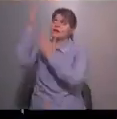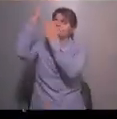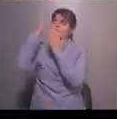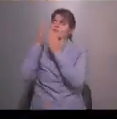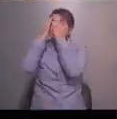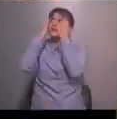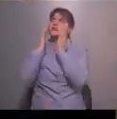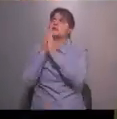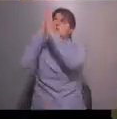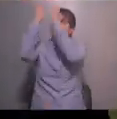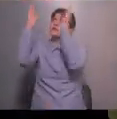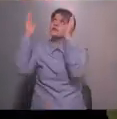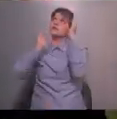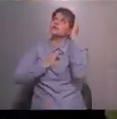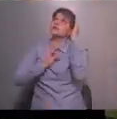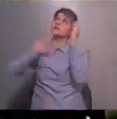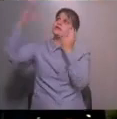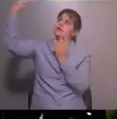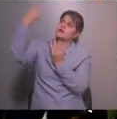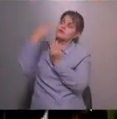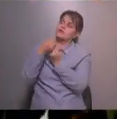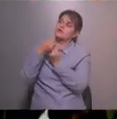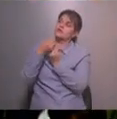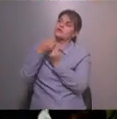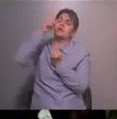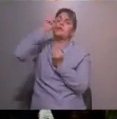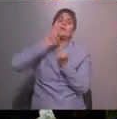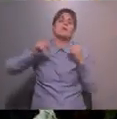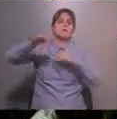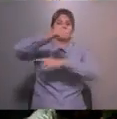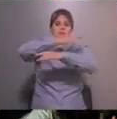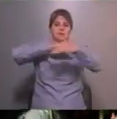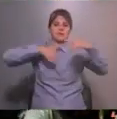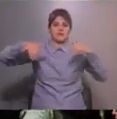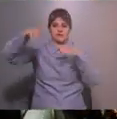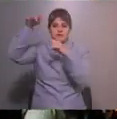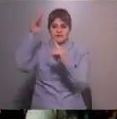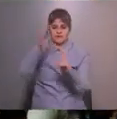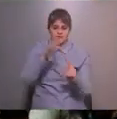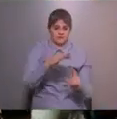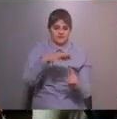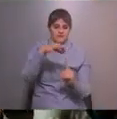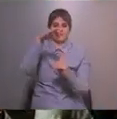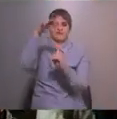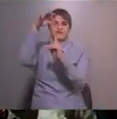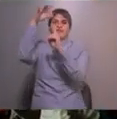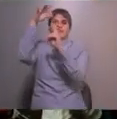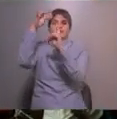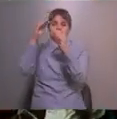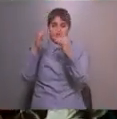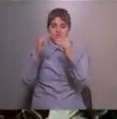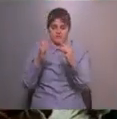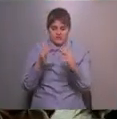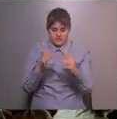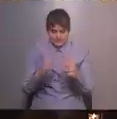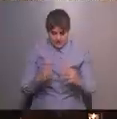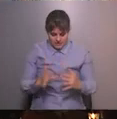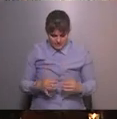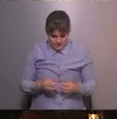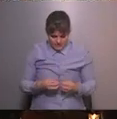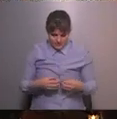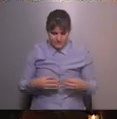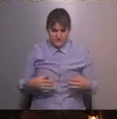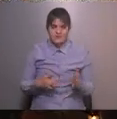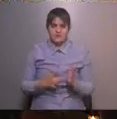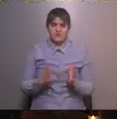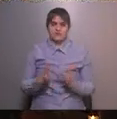salue, Marie, pleine de grâce. Le Seigneur est avec vous. Vous êtes bénie entre toutes les femmes. Et Jésus, le